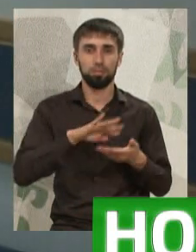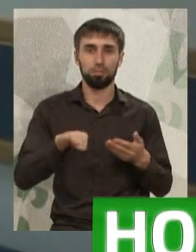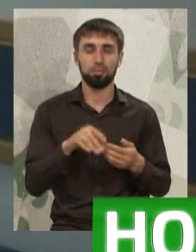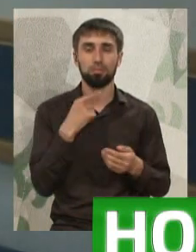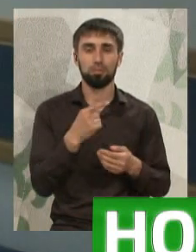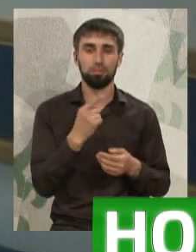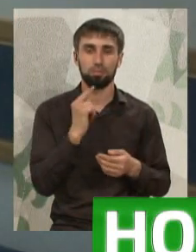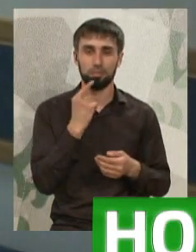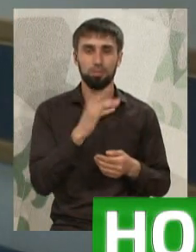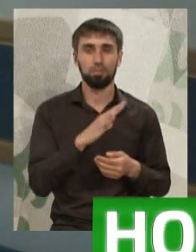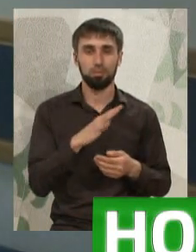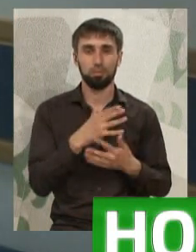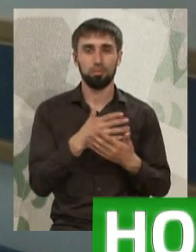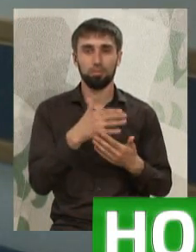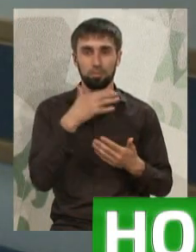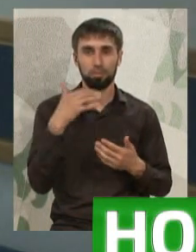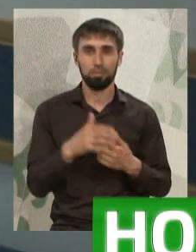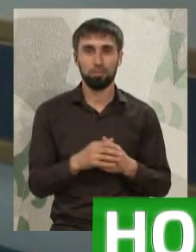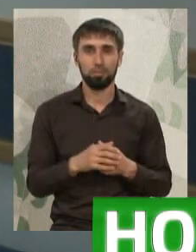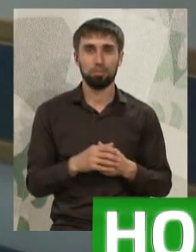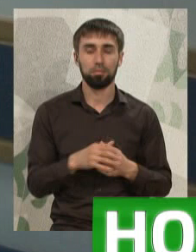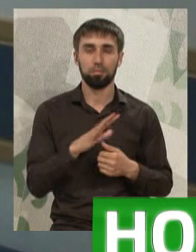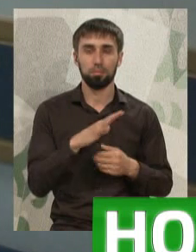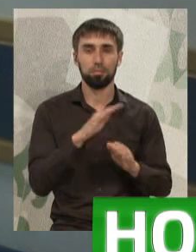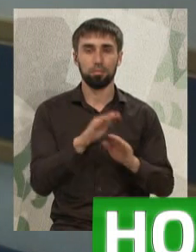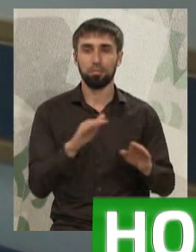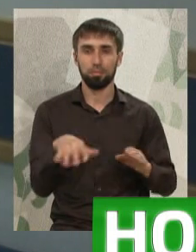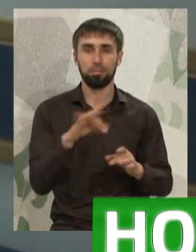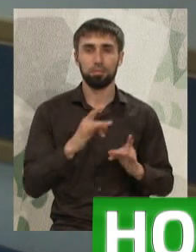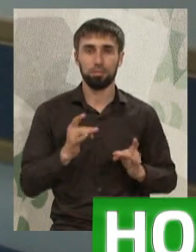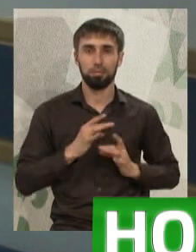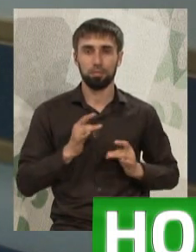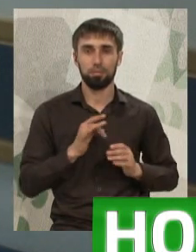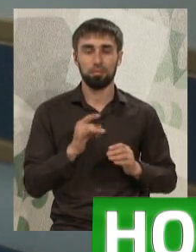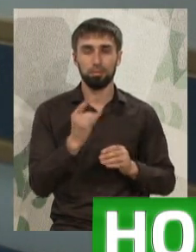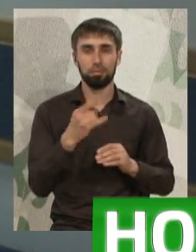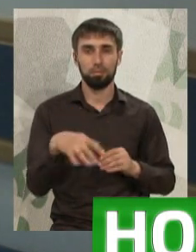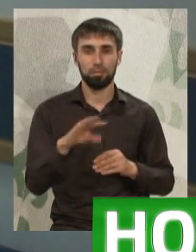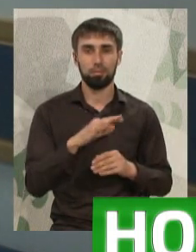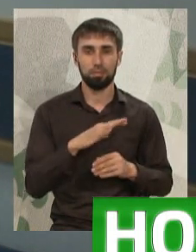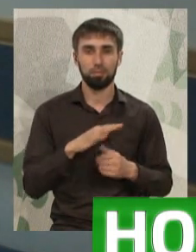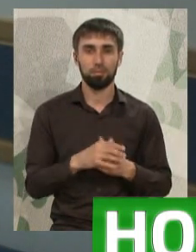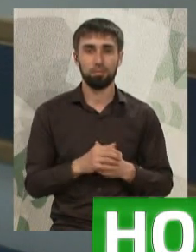конечно, так как дети бывают очень капризными, маленькие детишки наши.